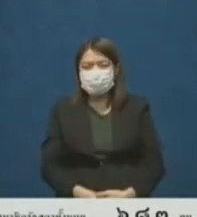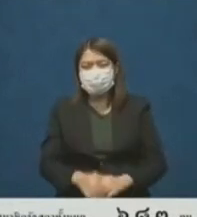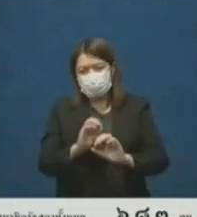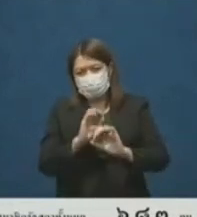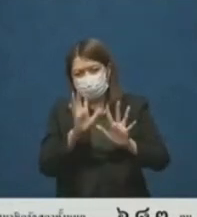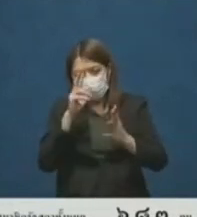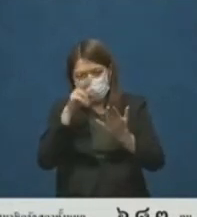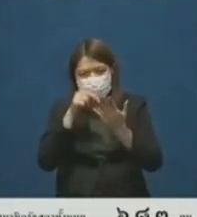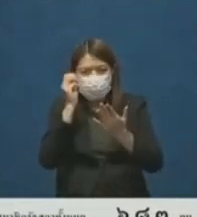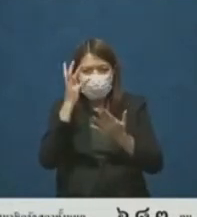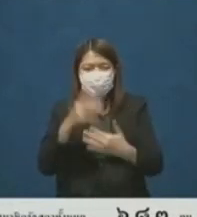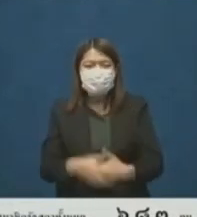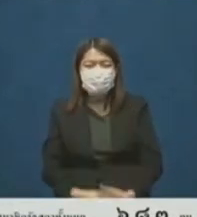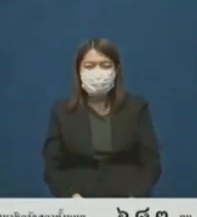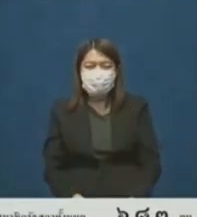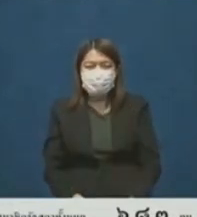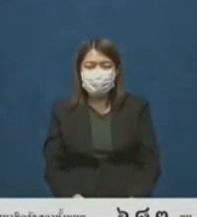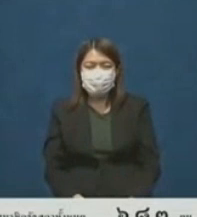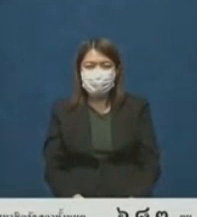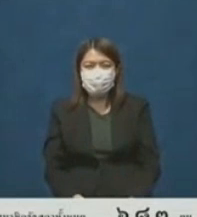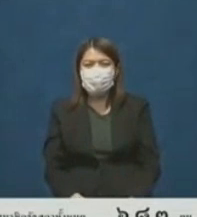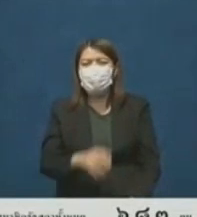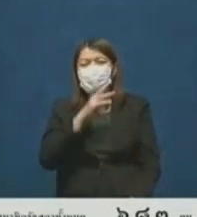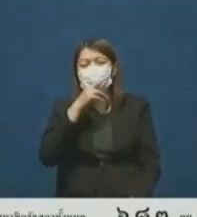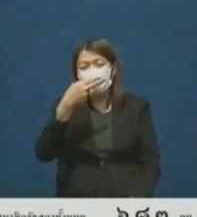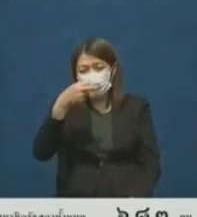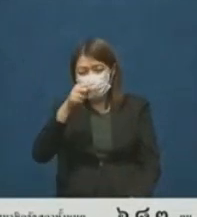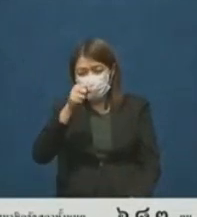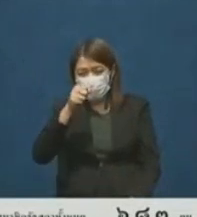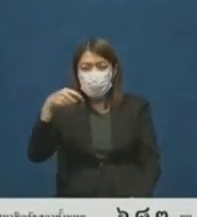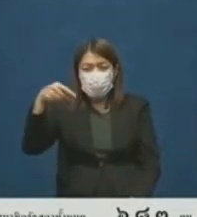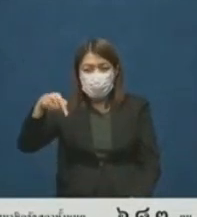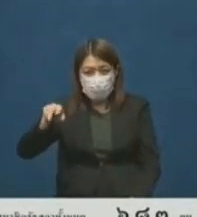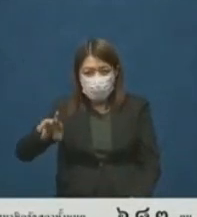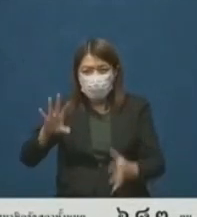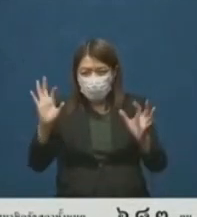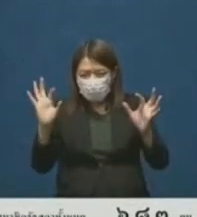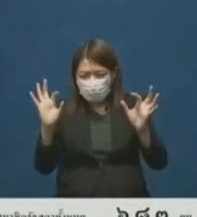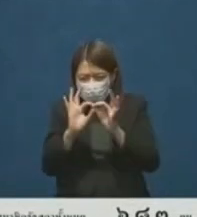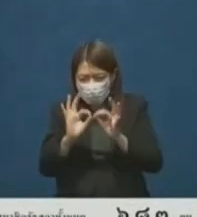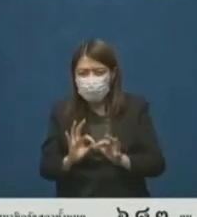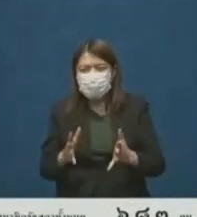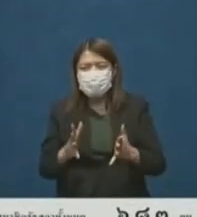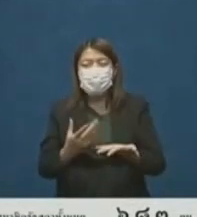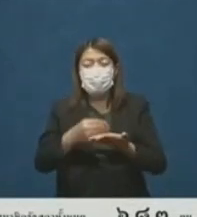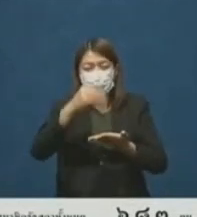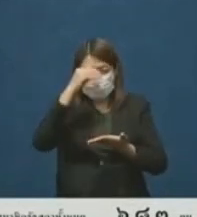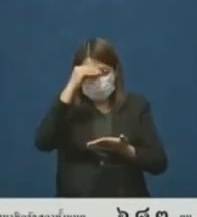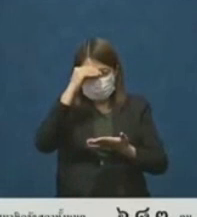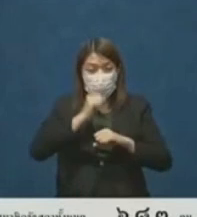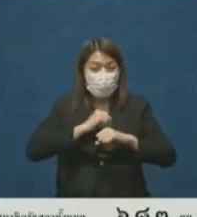บนามธรรมผมยังคิดว่าถ้าตราบใดหลักสูตรไม่ได้สอดคล้องกับพระราชบัญญัติเรา